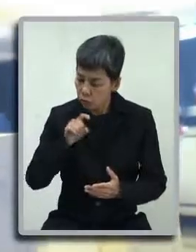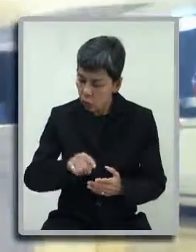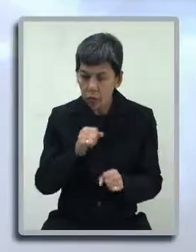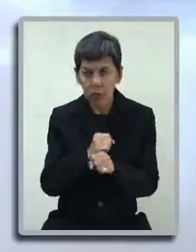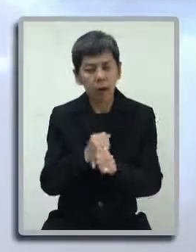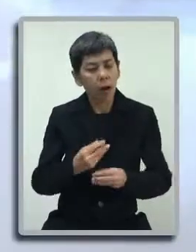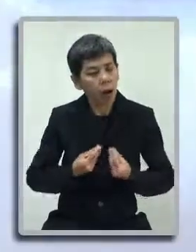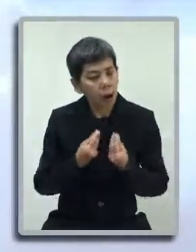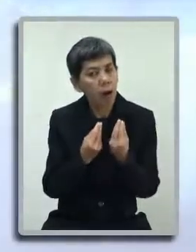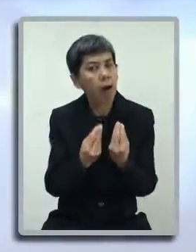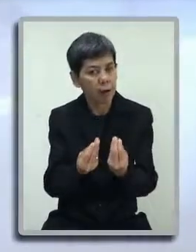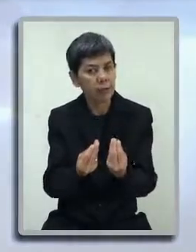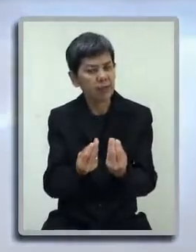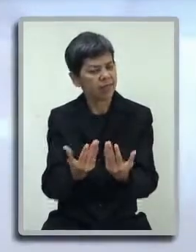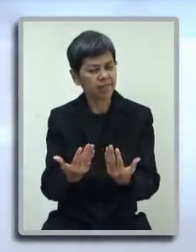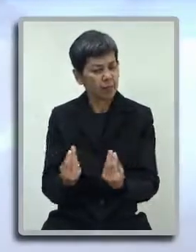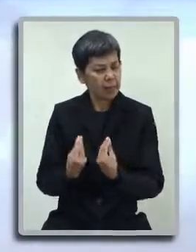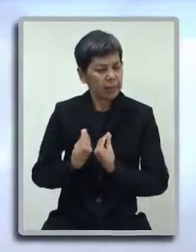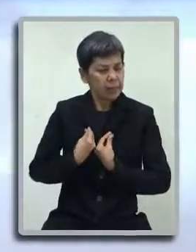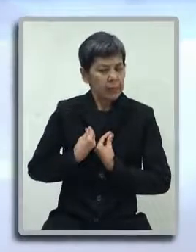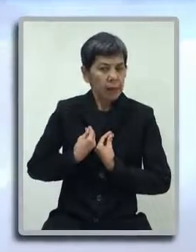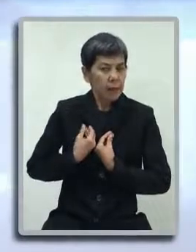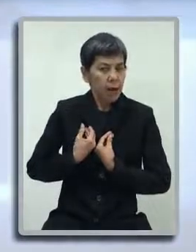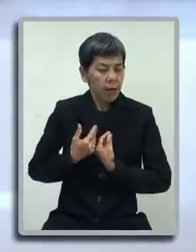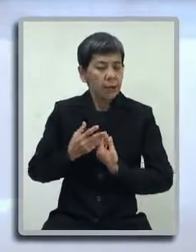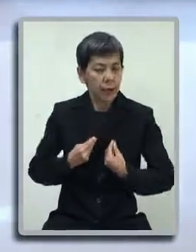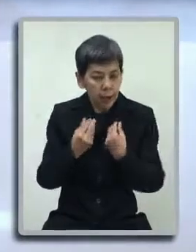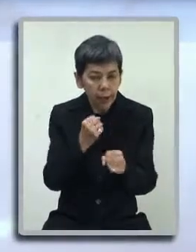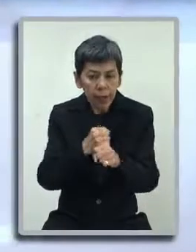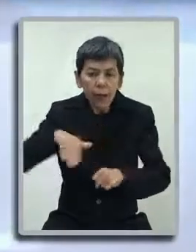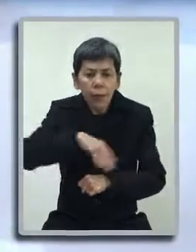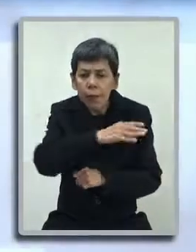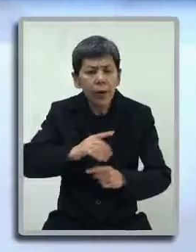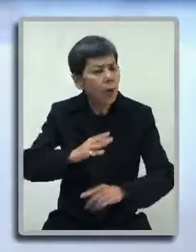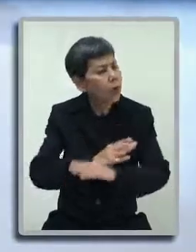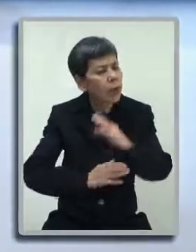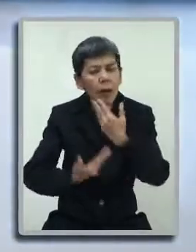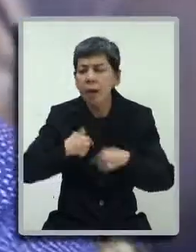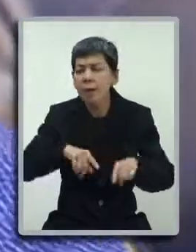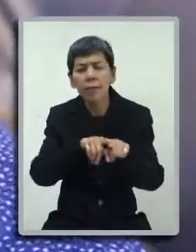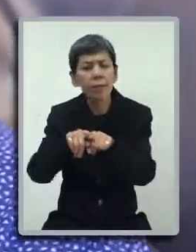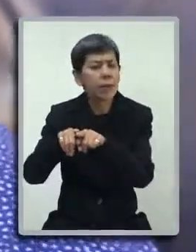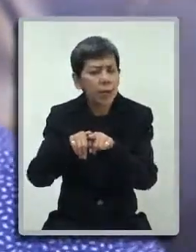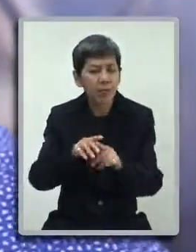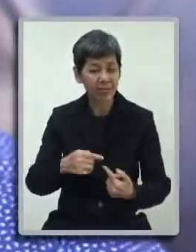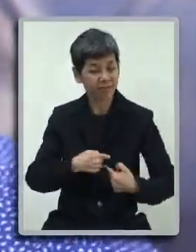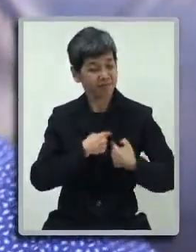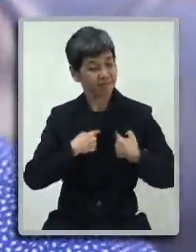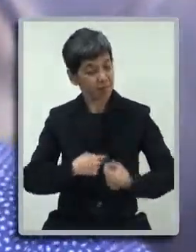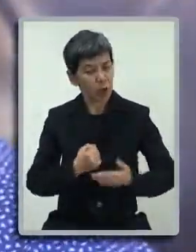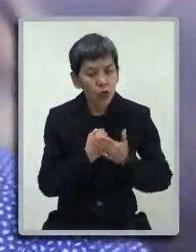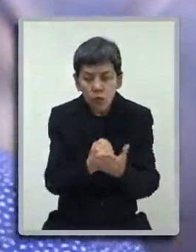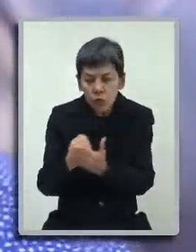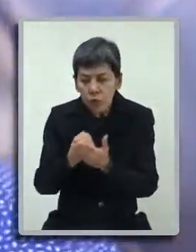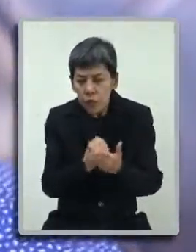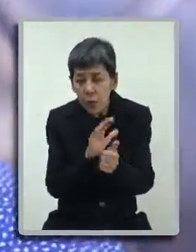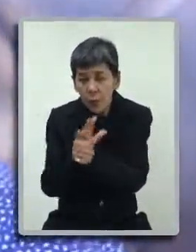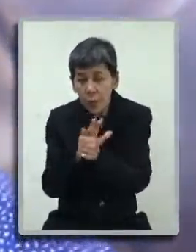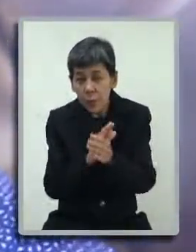จงเป็นผู้ให้มากกว่าผู้รับวันหนึ่งเนี่ยนะทุกคนก็ต้องเป็นมนุษย์ร้อนหมดแต่จิตใจที่คุณเป็นนัก